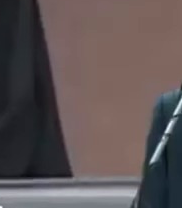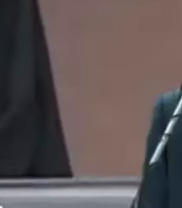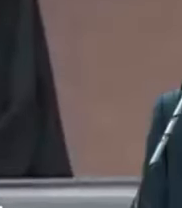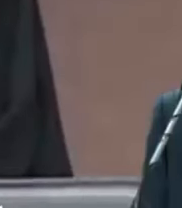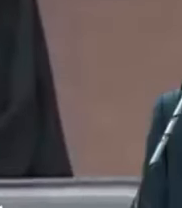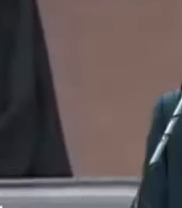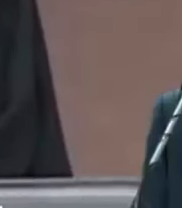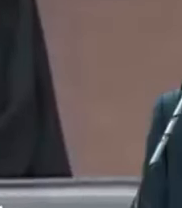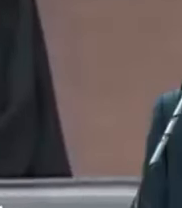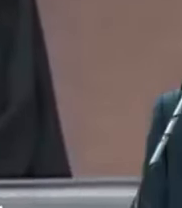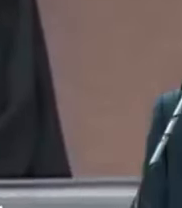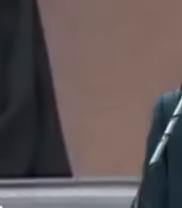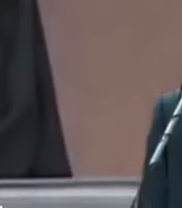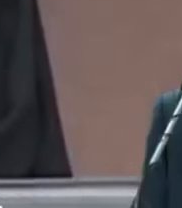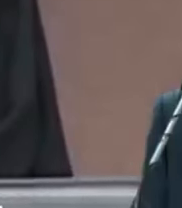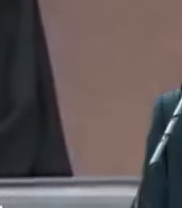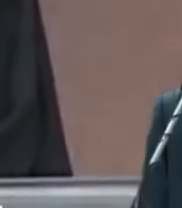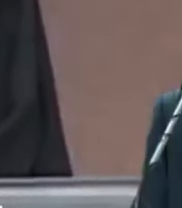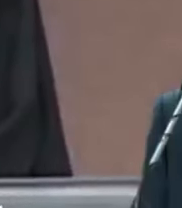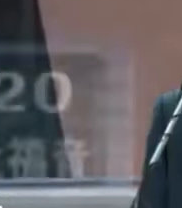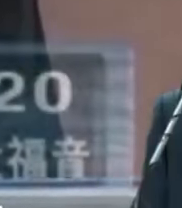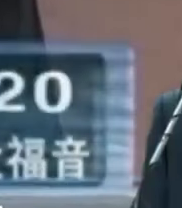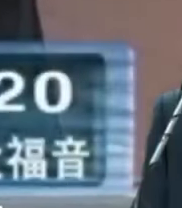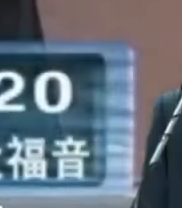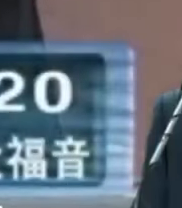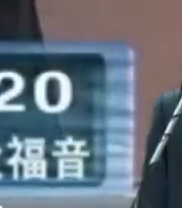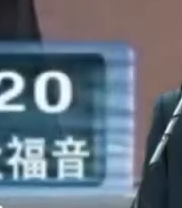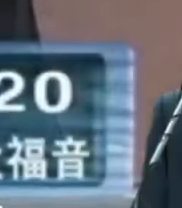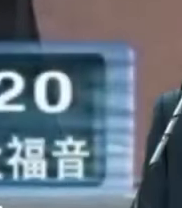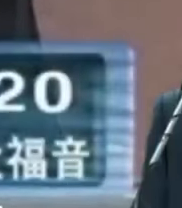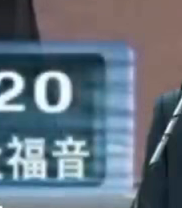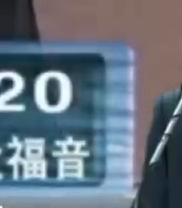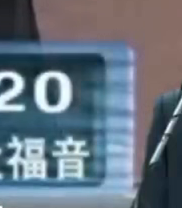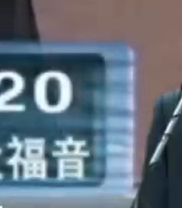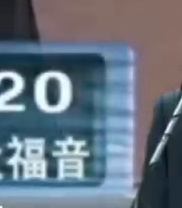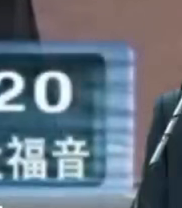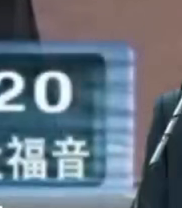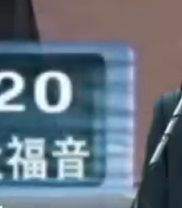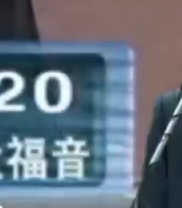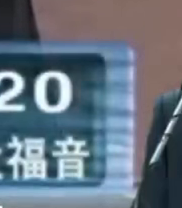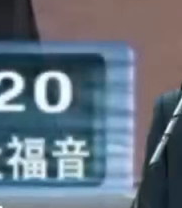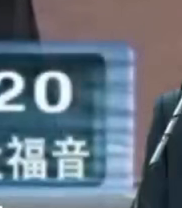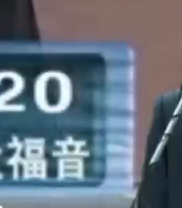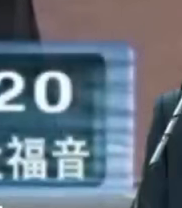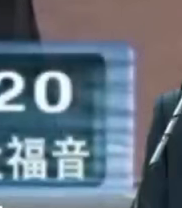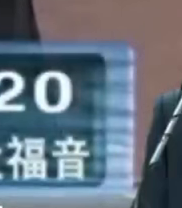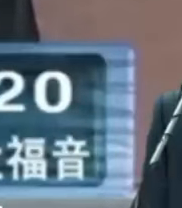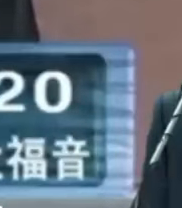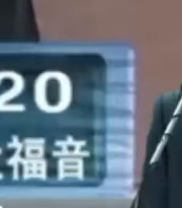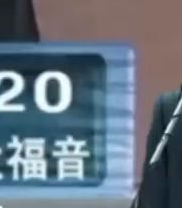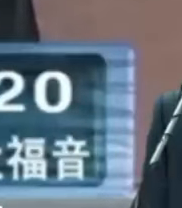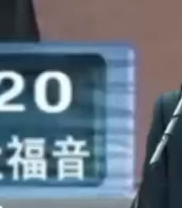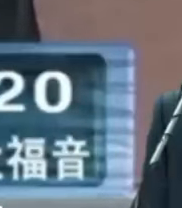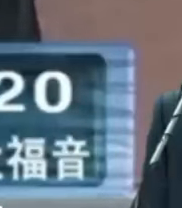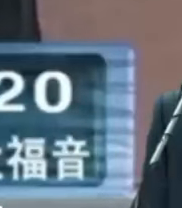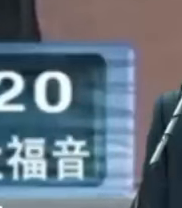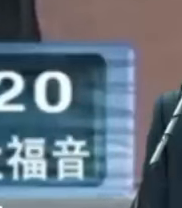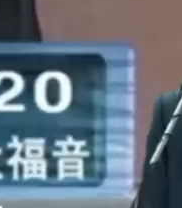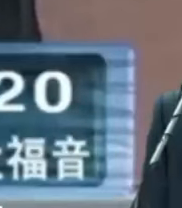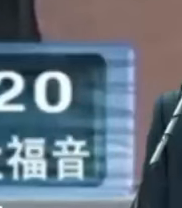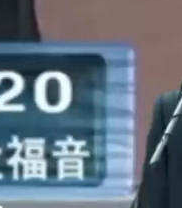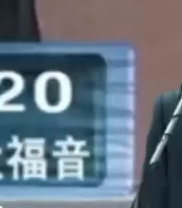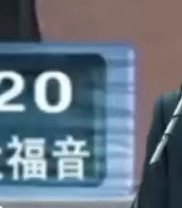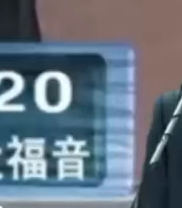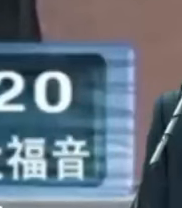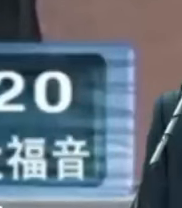이 시간 은혜 받으실 하나님의 말씀은 마태복음 28장 16절로 20절입니다.